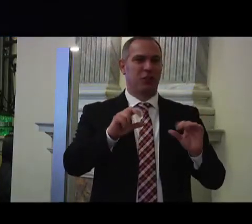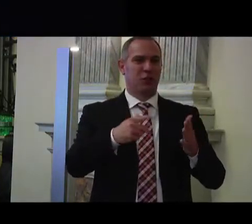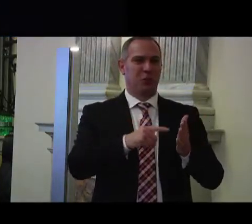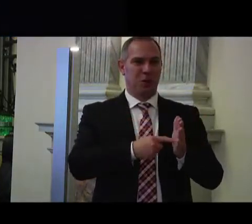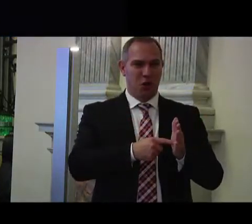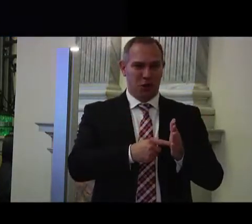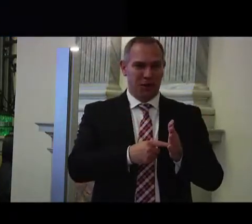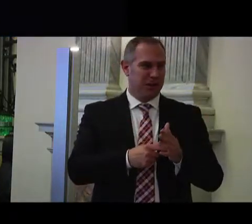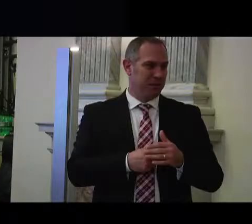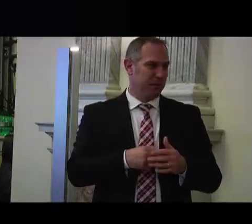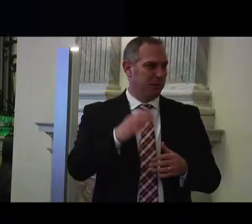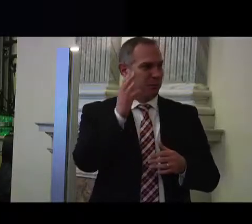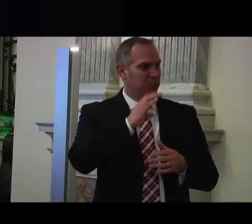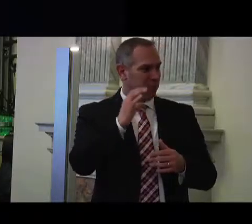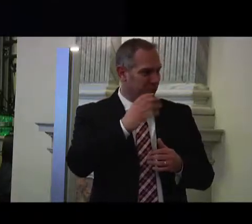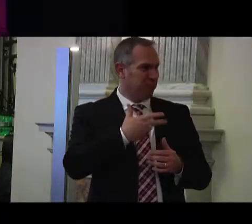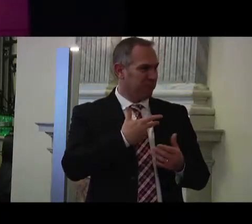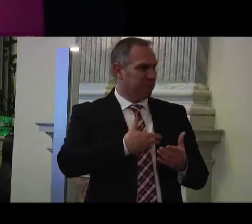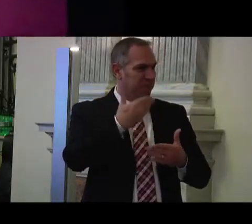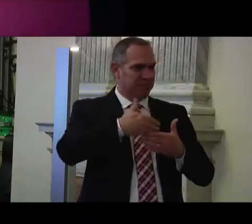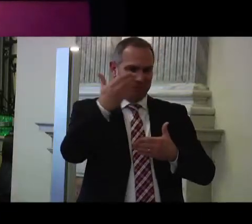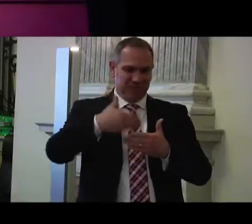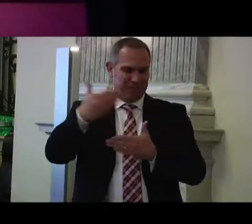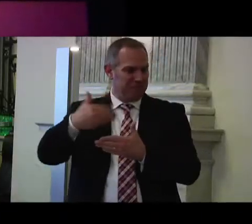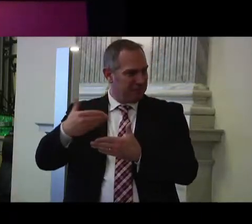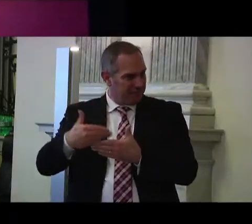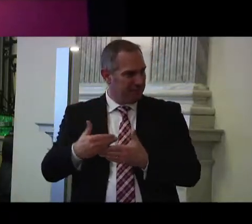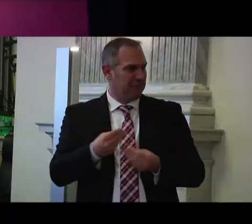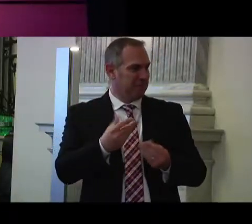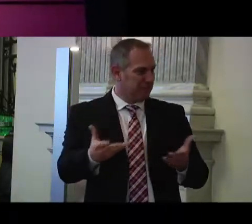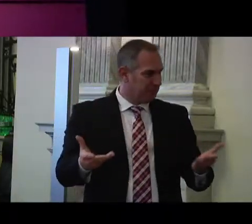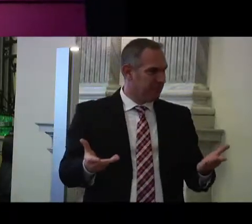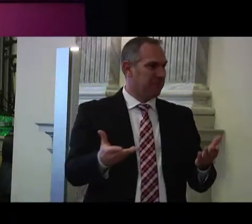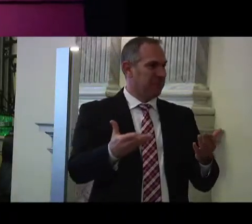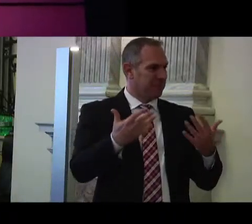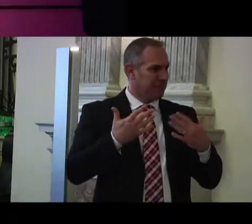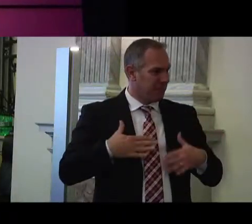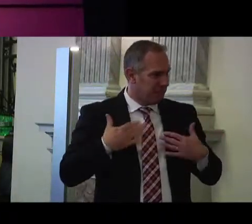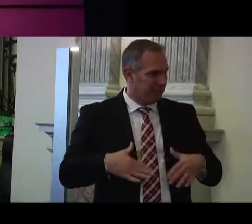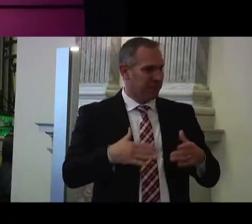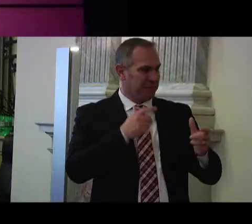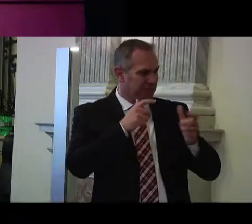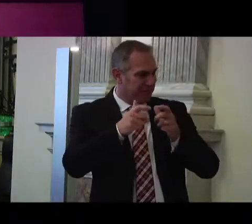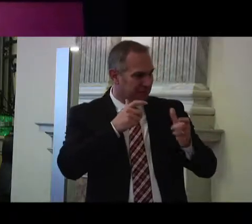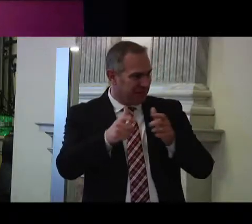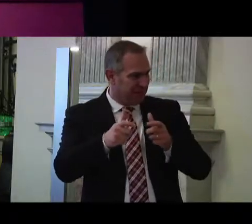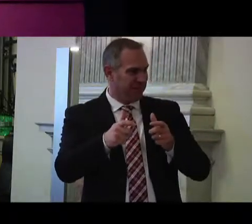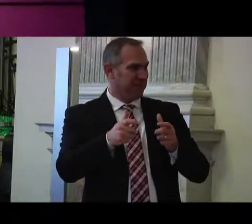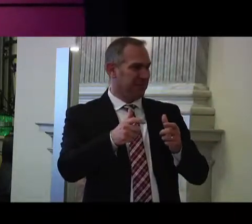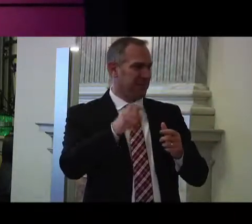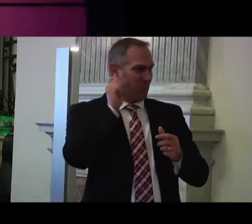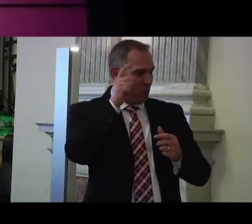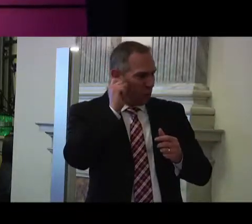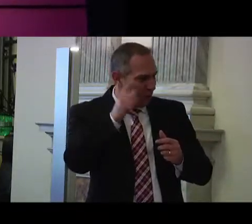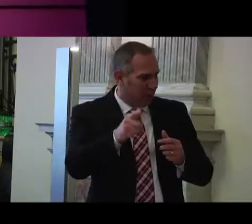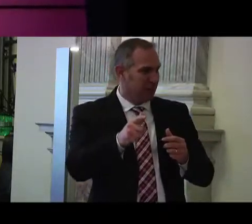Tourism still presents many barriers, physical and communication barriers, but also cultural barriers and in terms of